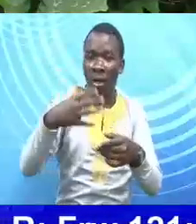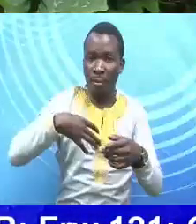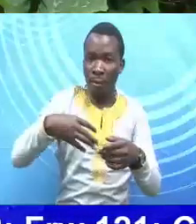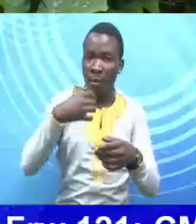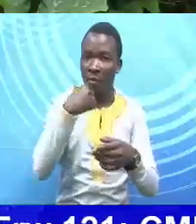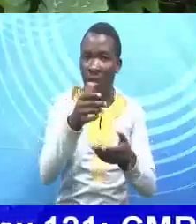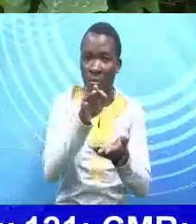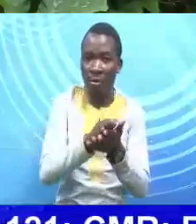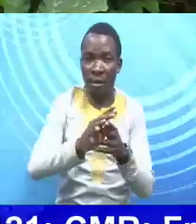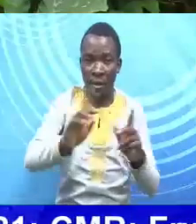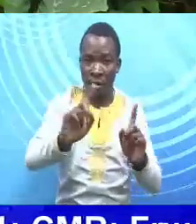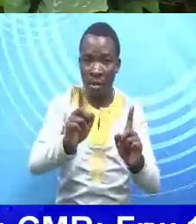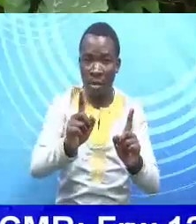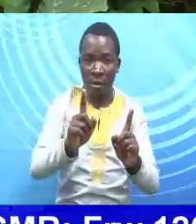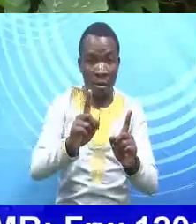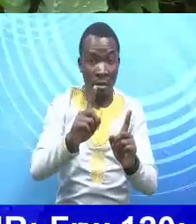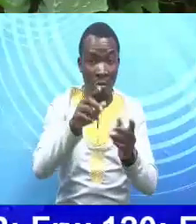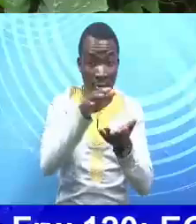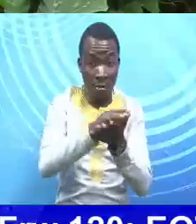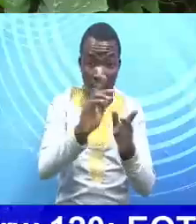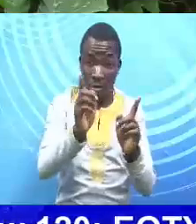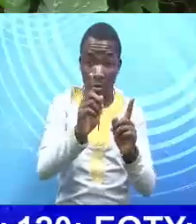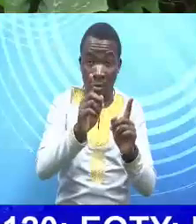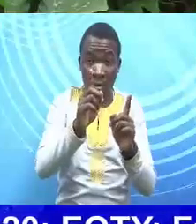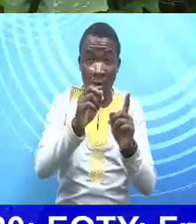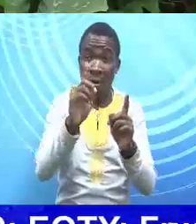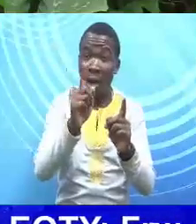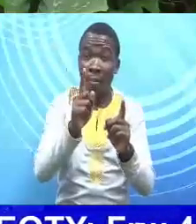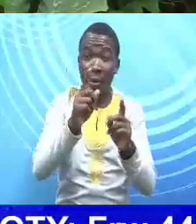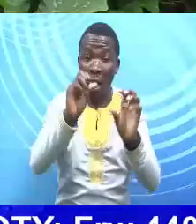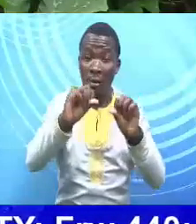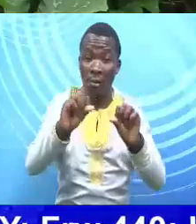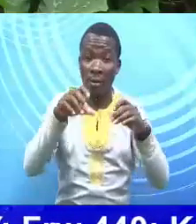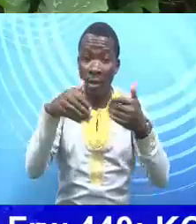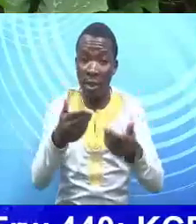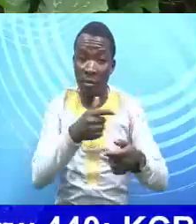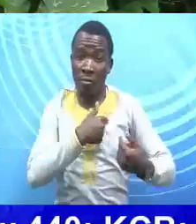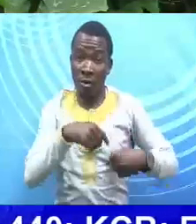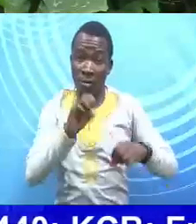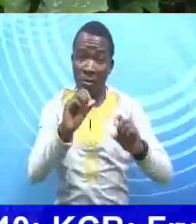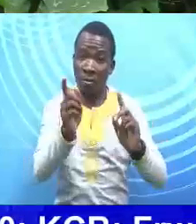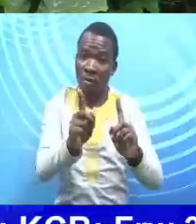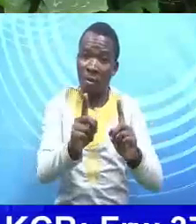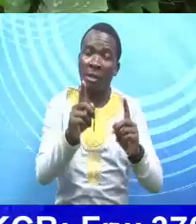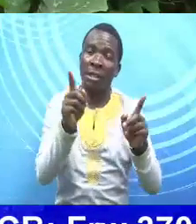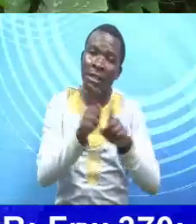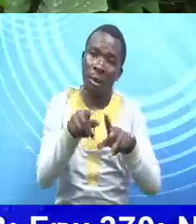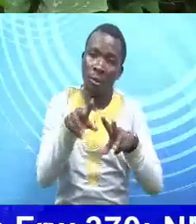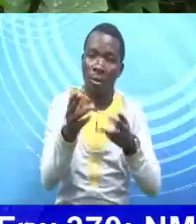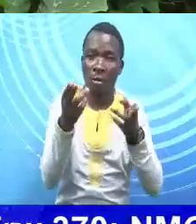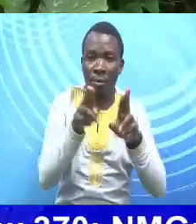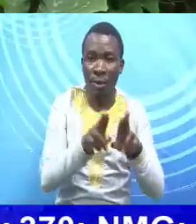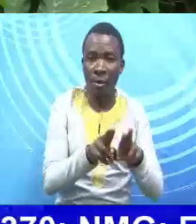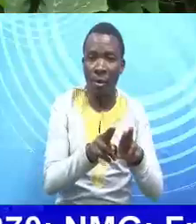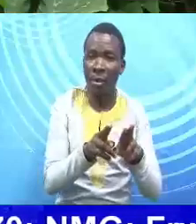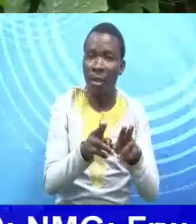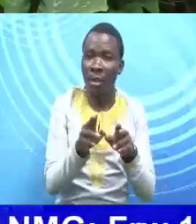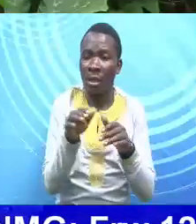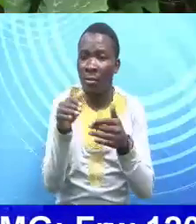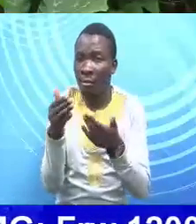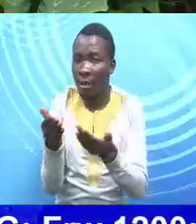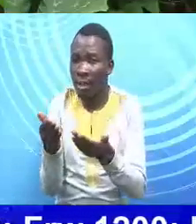kuba tutarabyanuye nta bugome bundi nta n'umutima mubi twigeze tubigerera nk'uko byagenze ni ukubona ngo ni itegeko nk'aho n'ubuyobozi